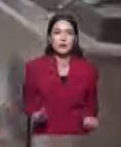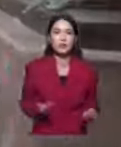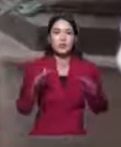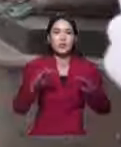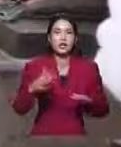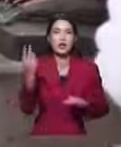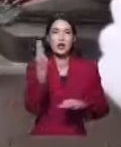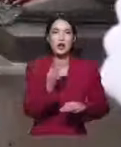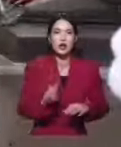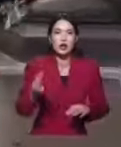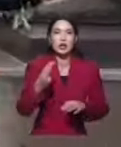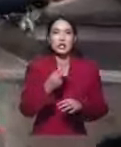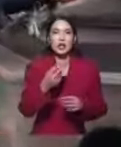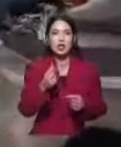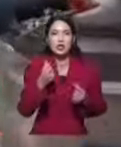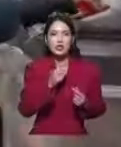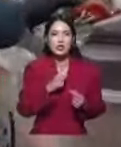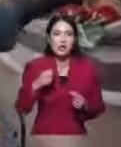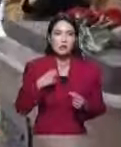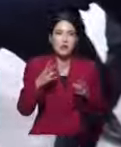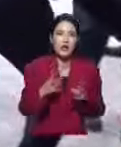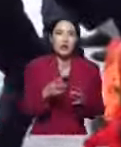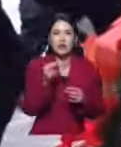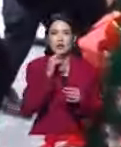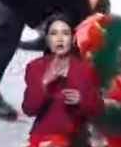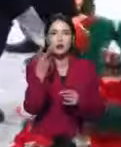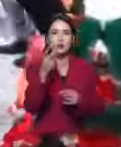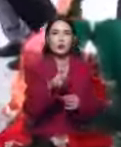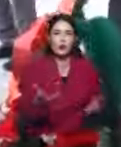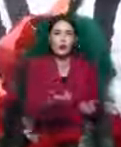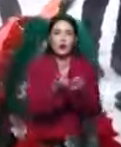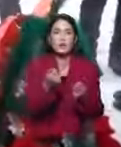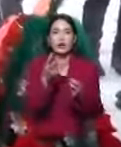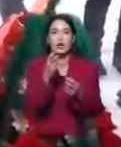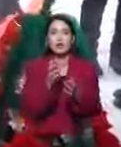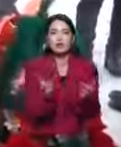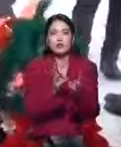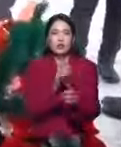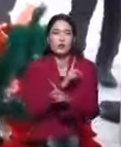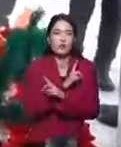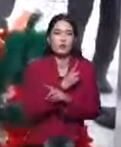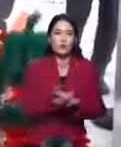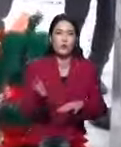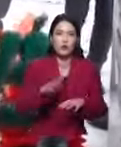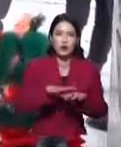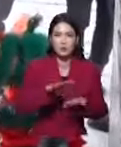комплексе Станы. Рискуя собой, он вывел из пламени троих людей, однако его травмы оказались смертельными.